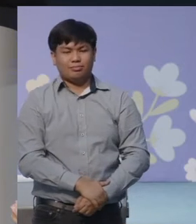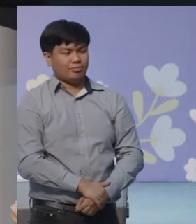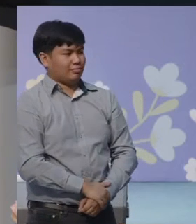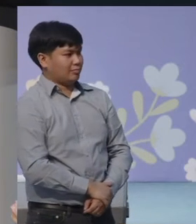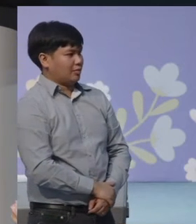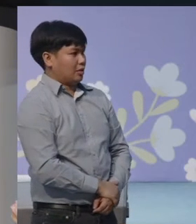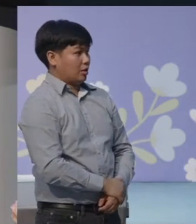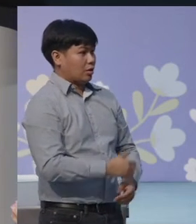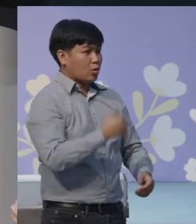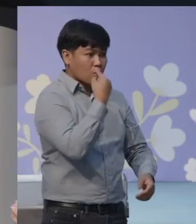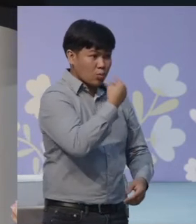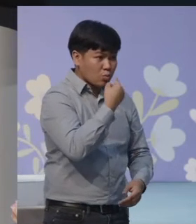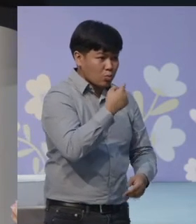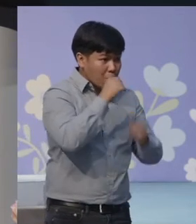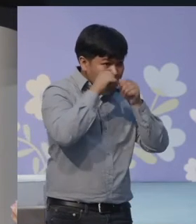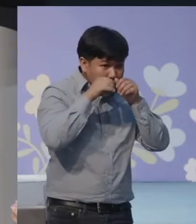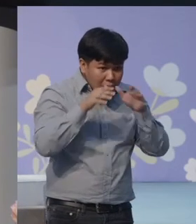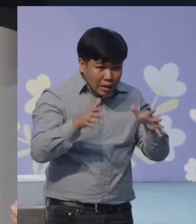Sino ang pinagpala?